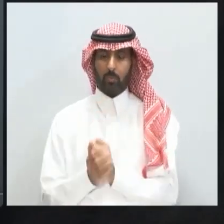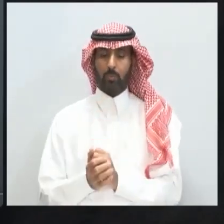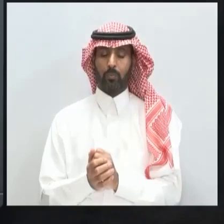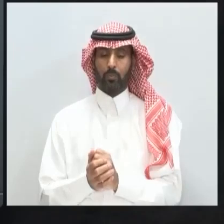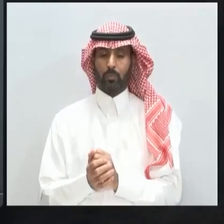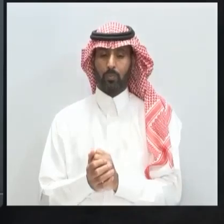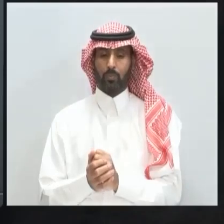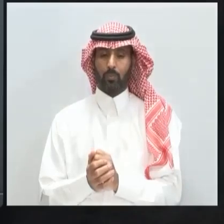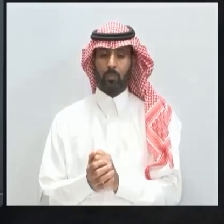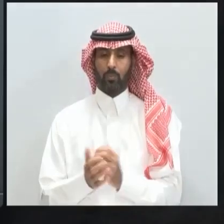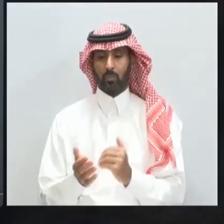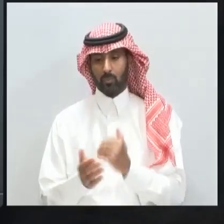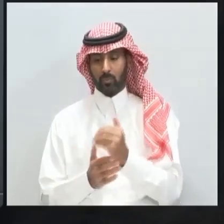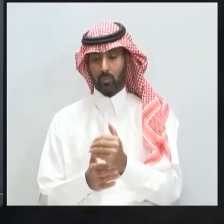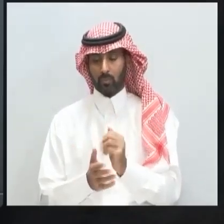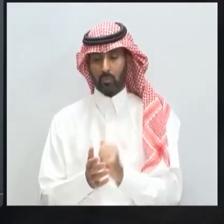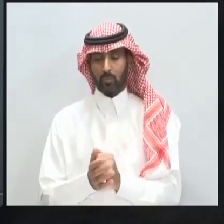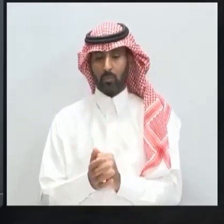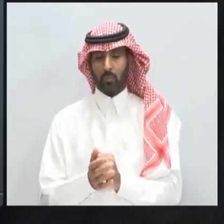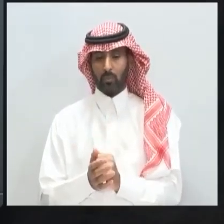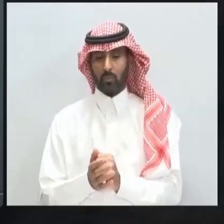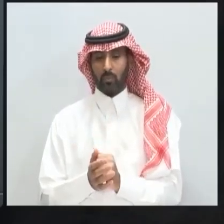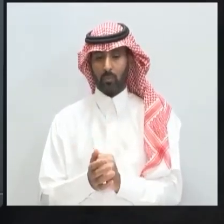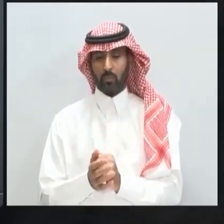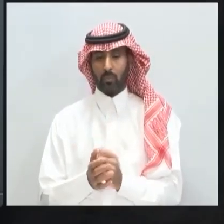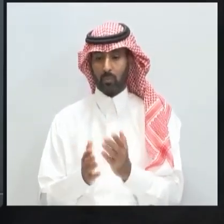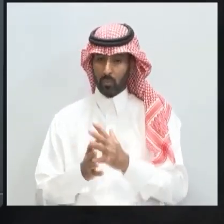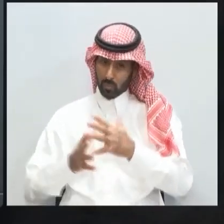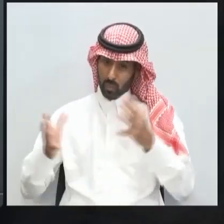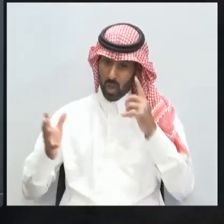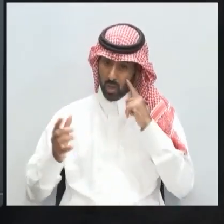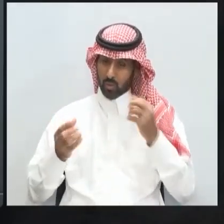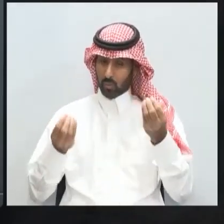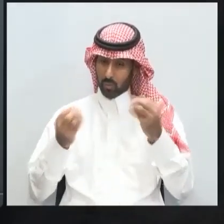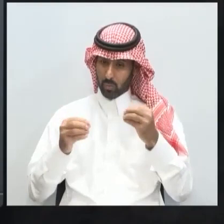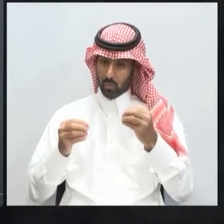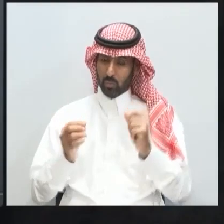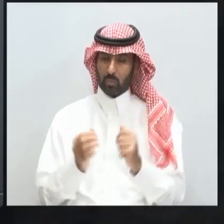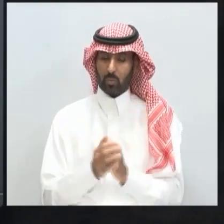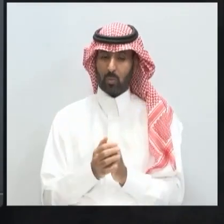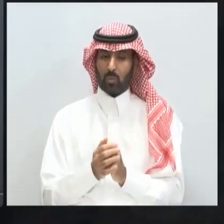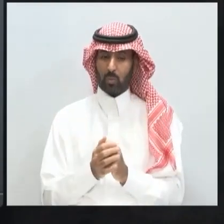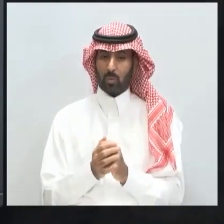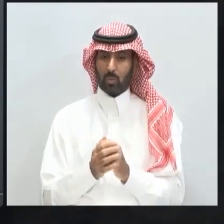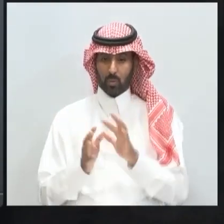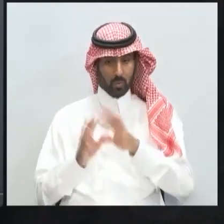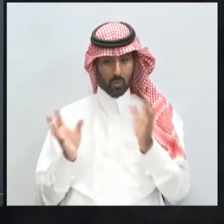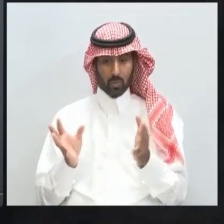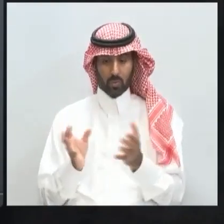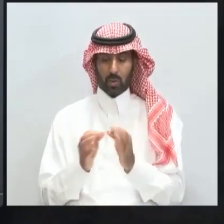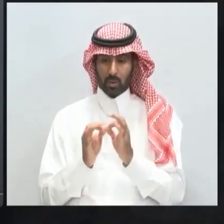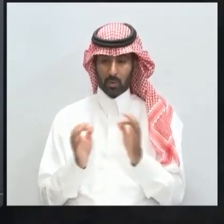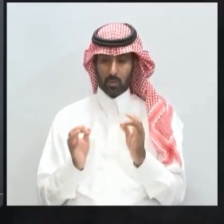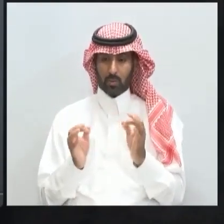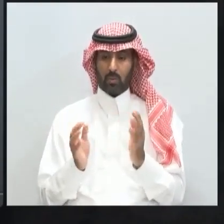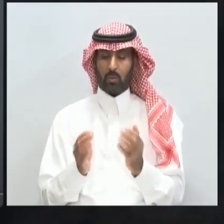الله ثم بعد ذلك سبر هذا العلم حتى اتي على